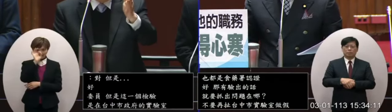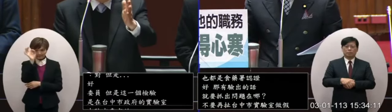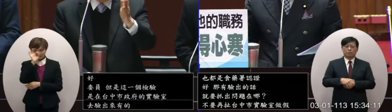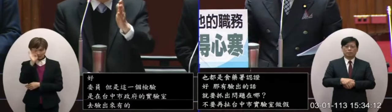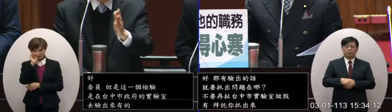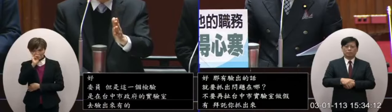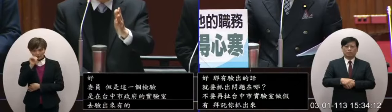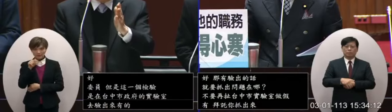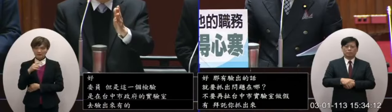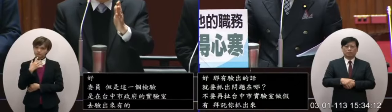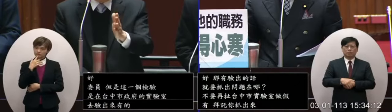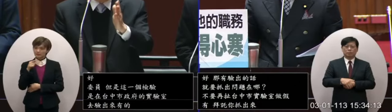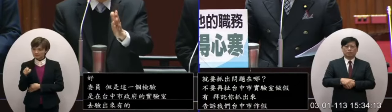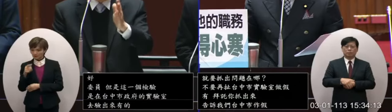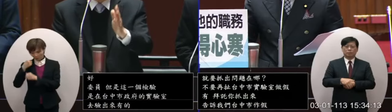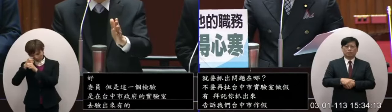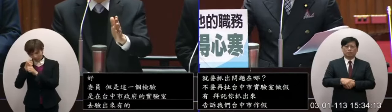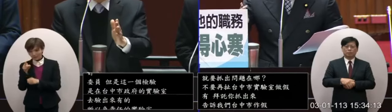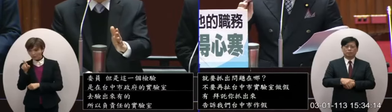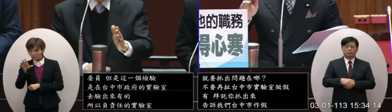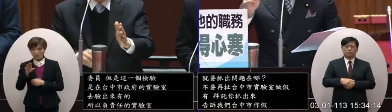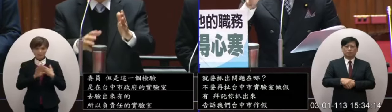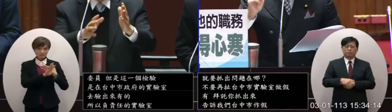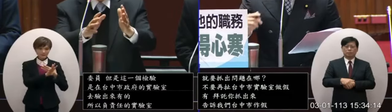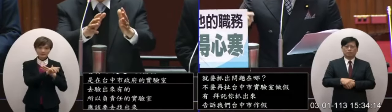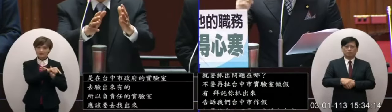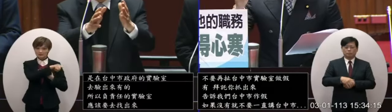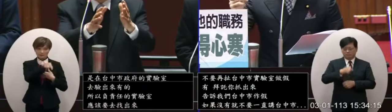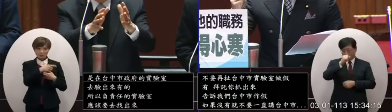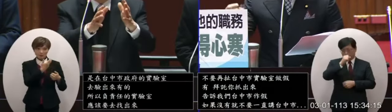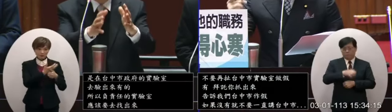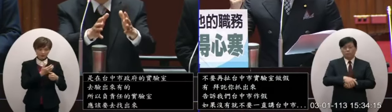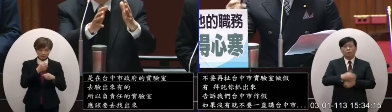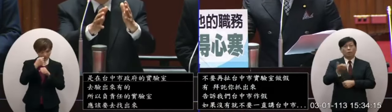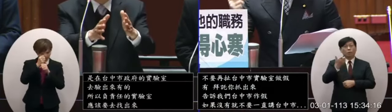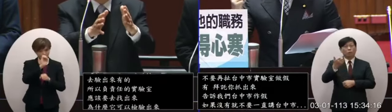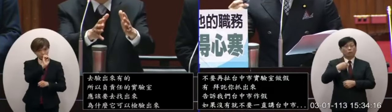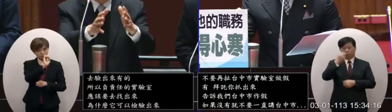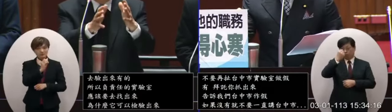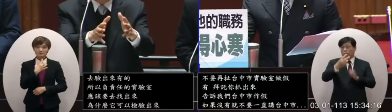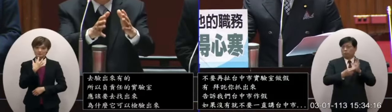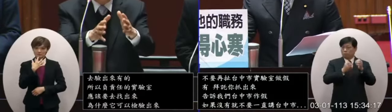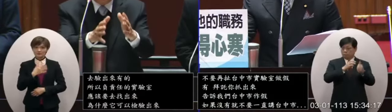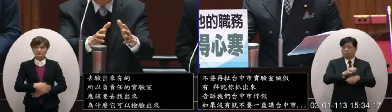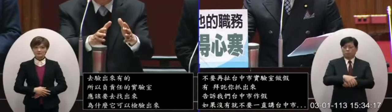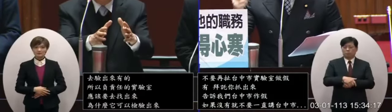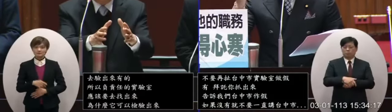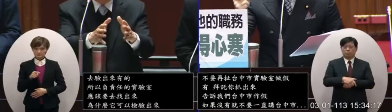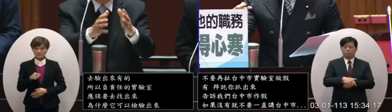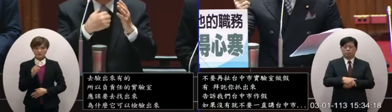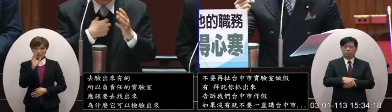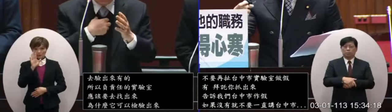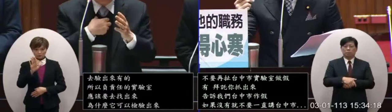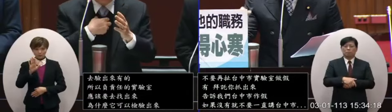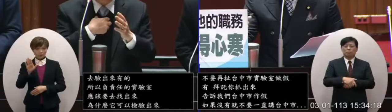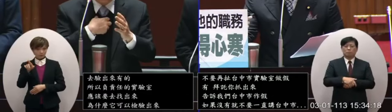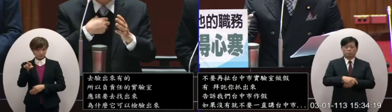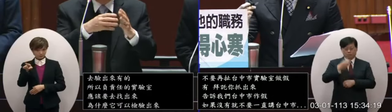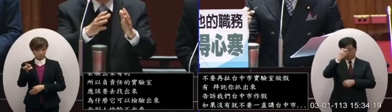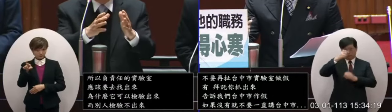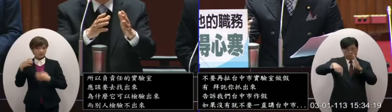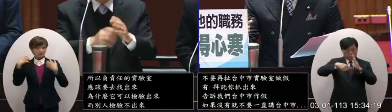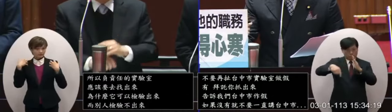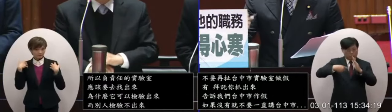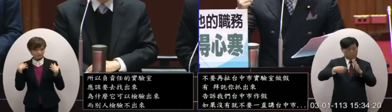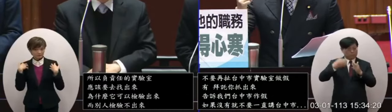他可以检验出来而别人检验不出来。 好的，但 是 我刚刚有 实际上的检验者，他有责任